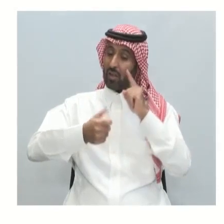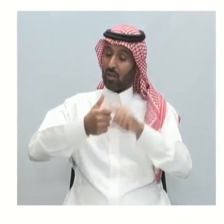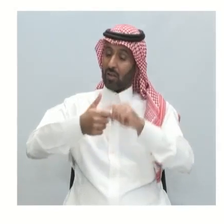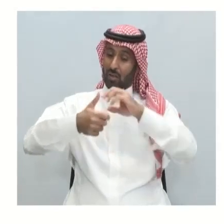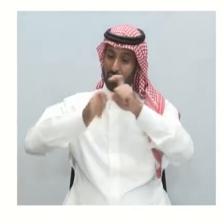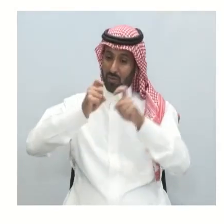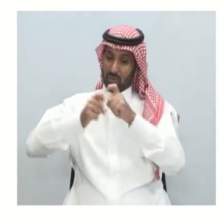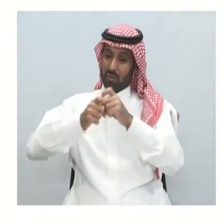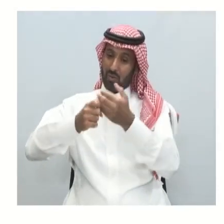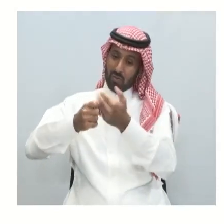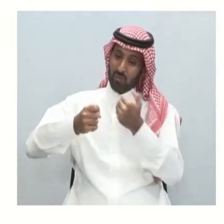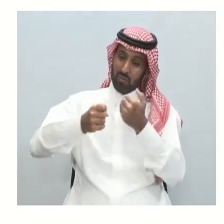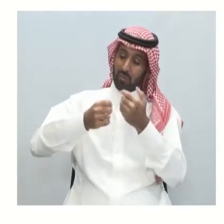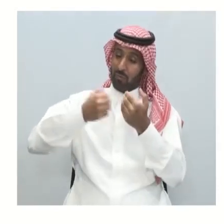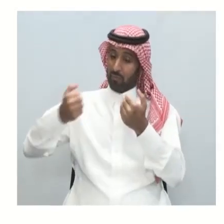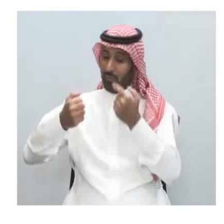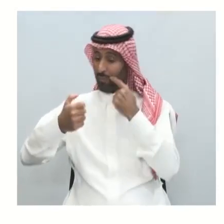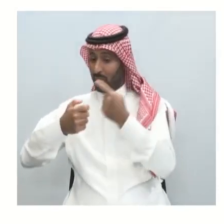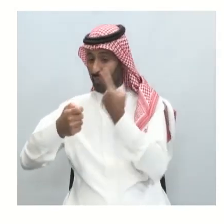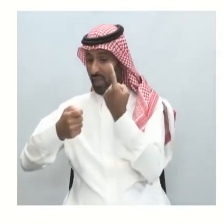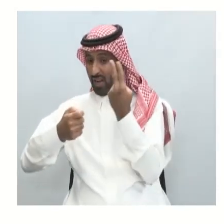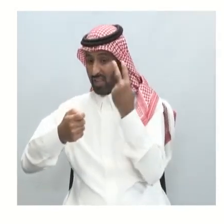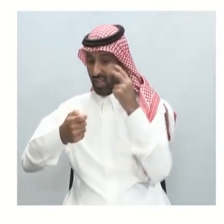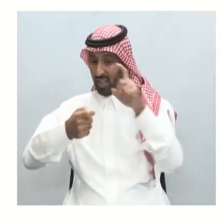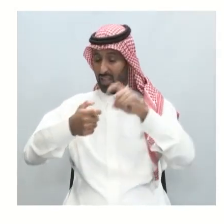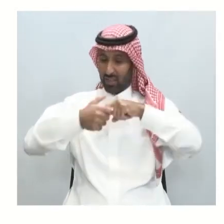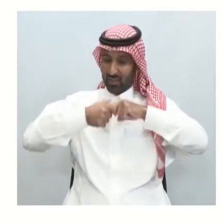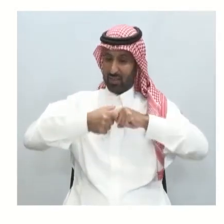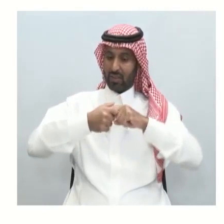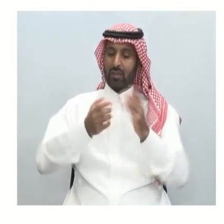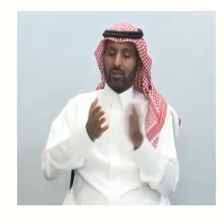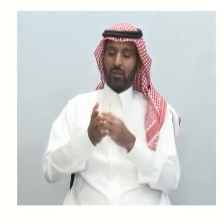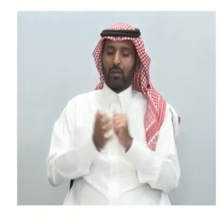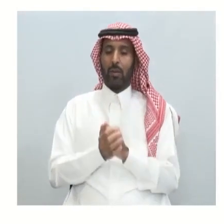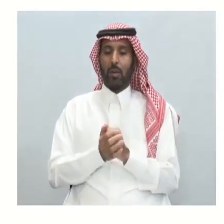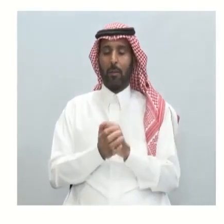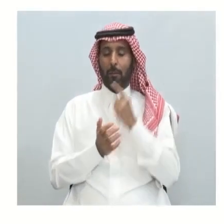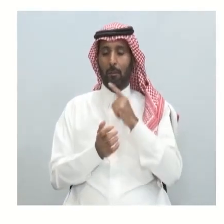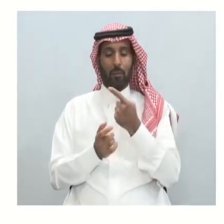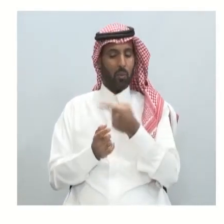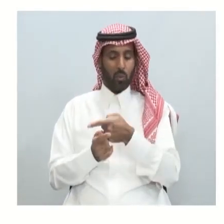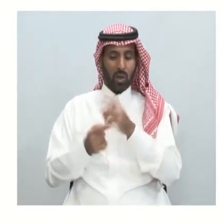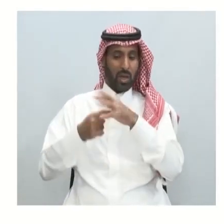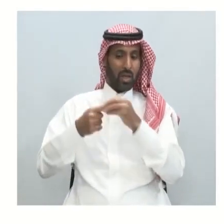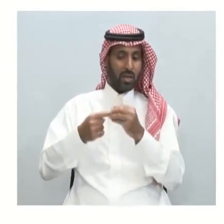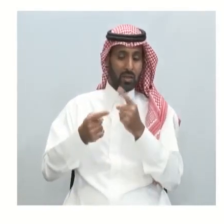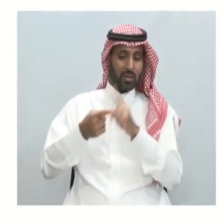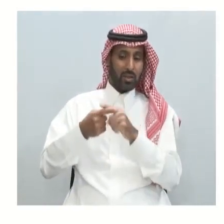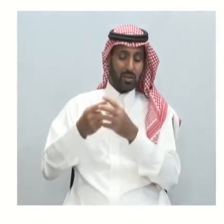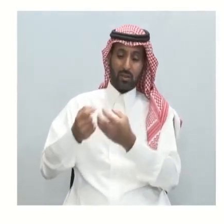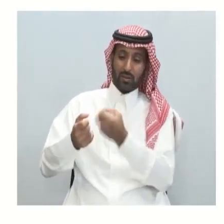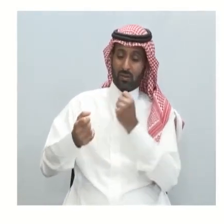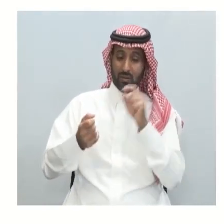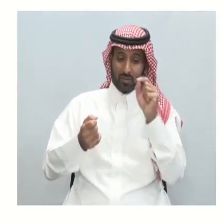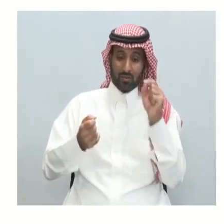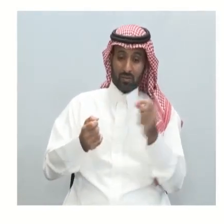المرتبطه منجذبه بالتساوي الى ذرتي الرابطه يحدد نموذج فاسب قطبيه الجزيء تجذب الجزيئات بعضها